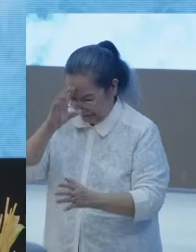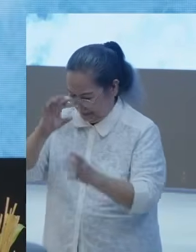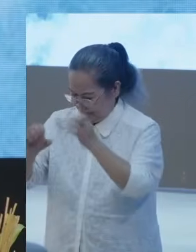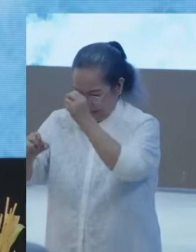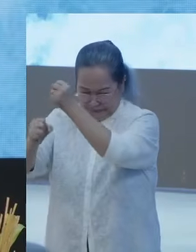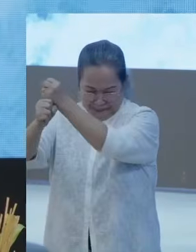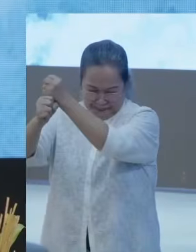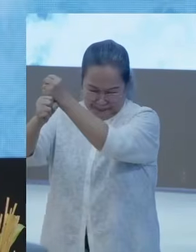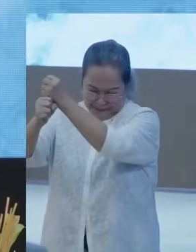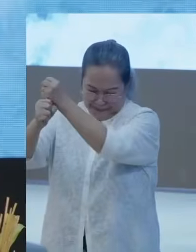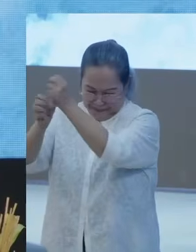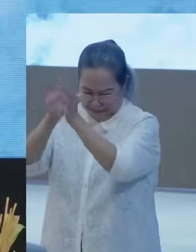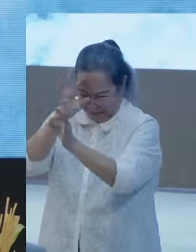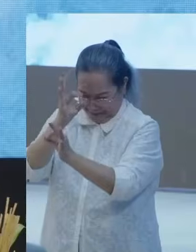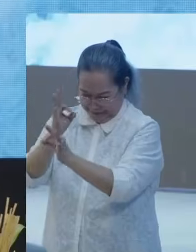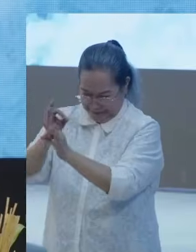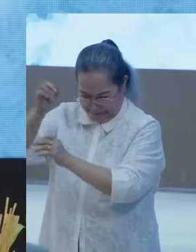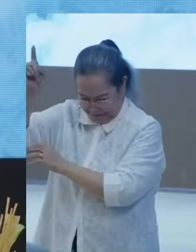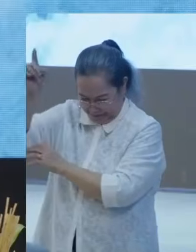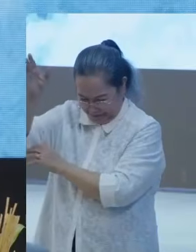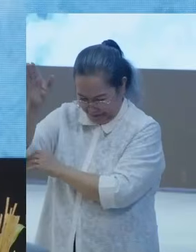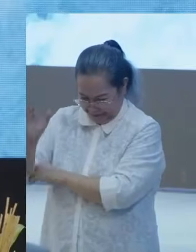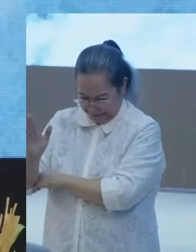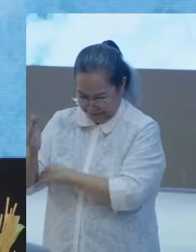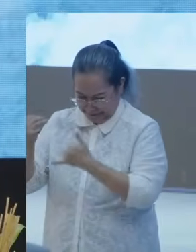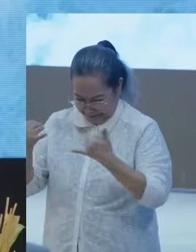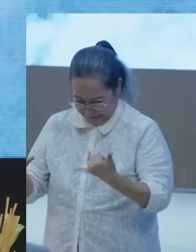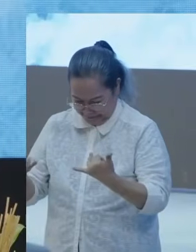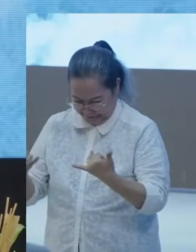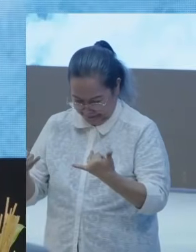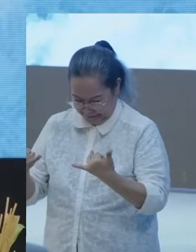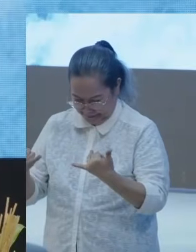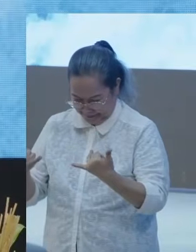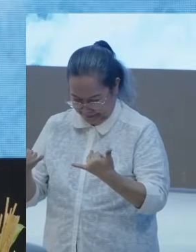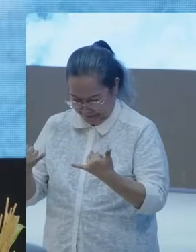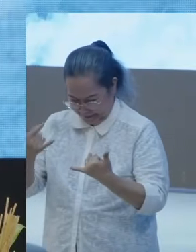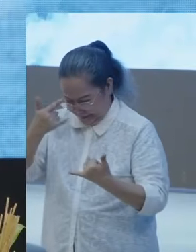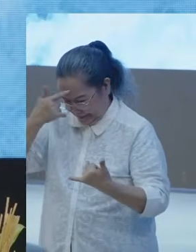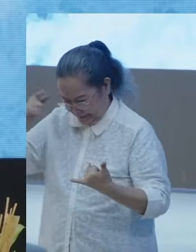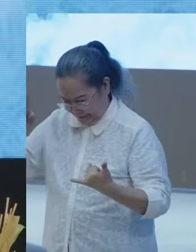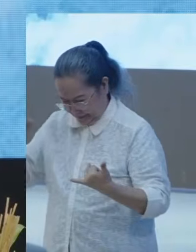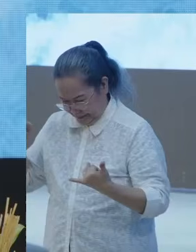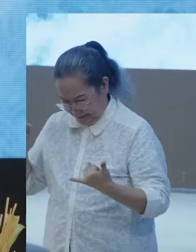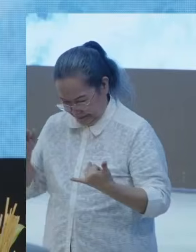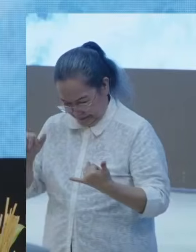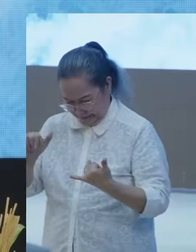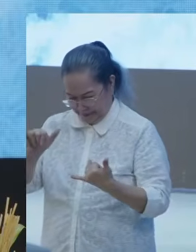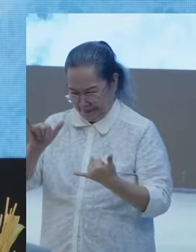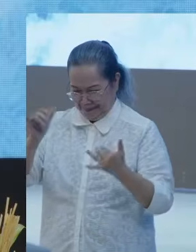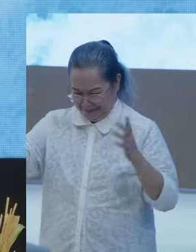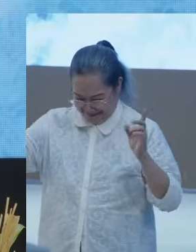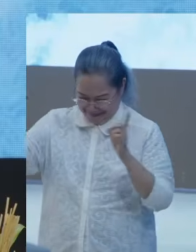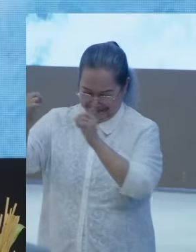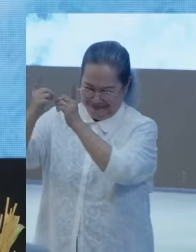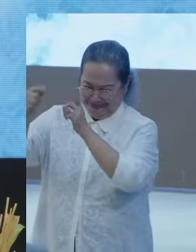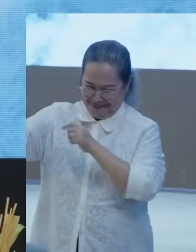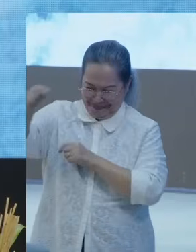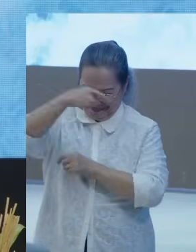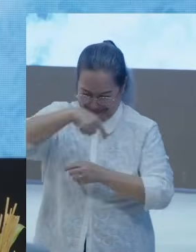manampalataya sa inyo. Magmula ngayon hanggang sa tayo ay magkita sa